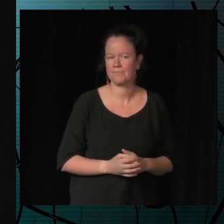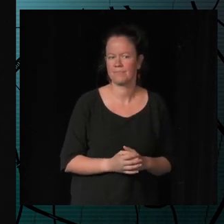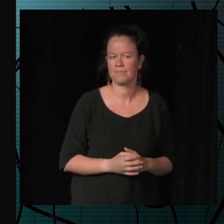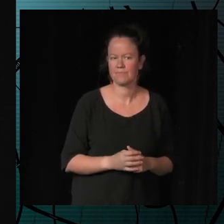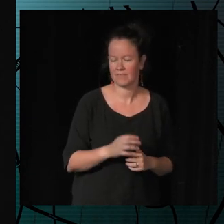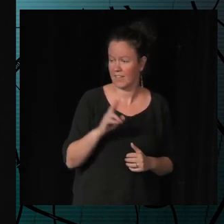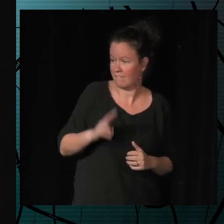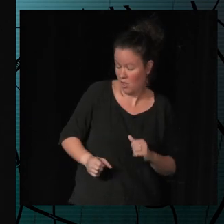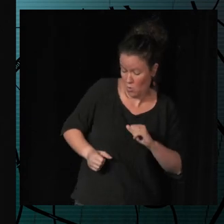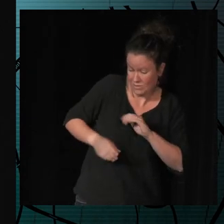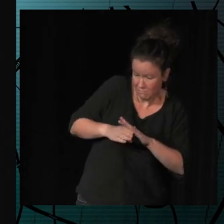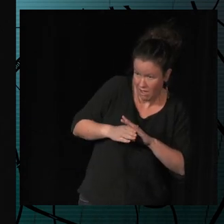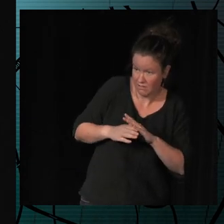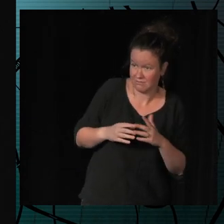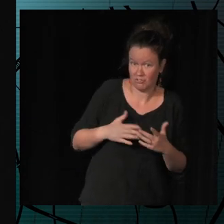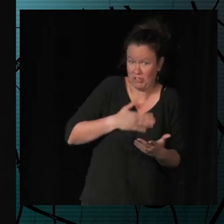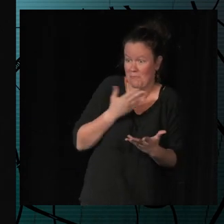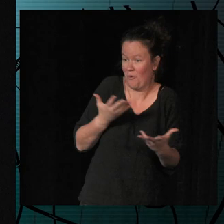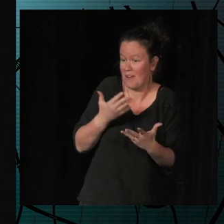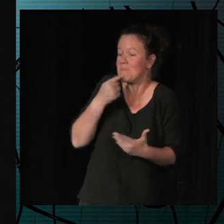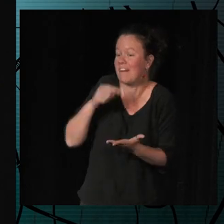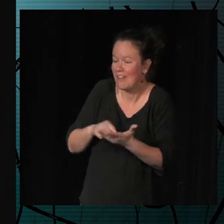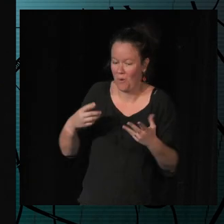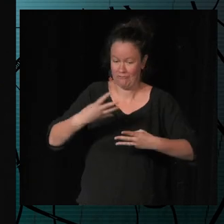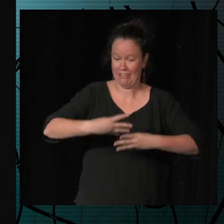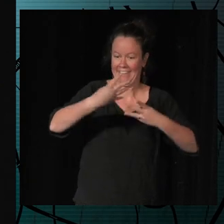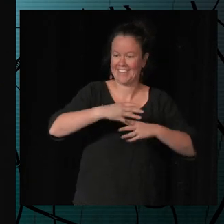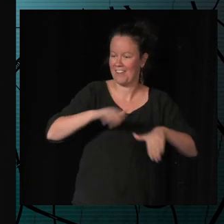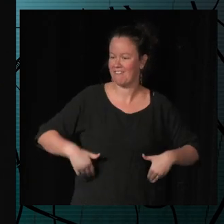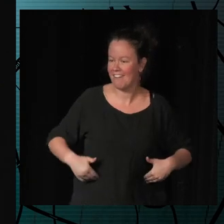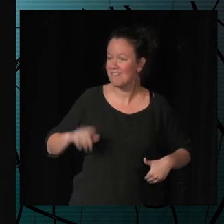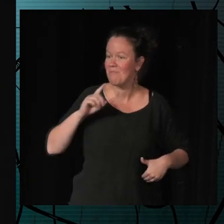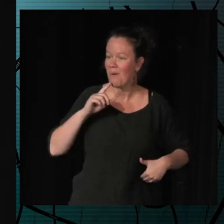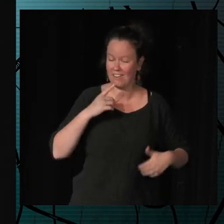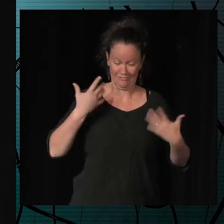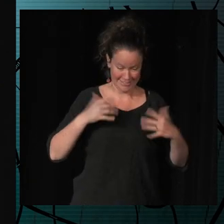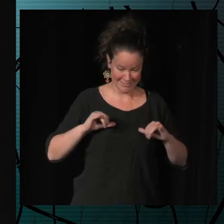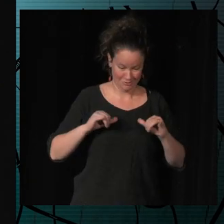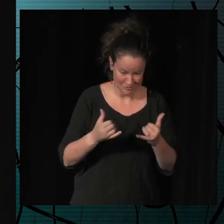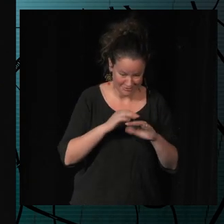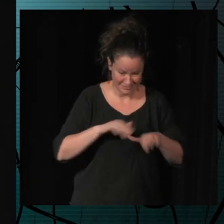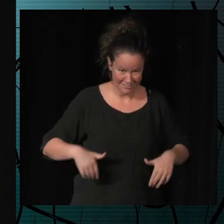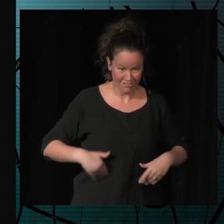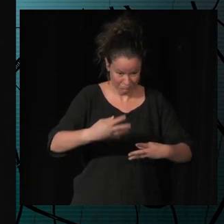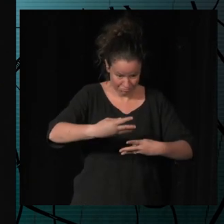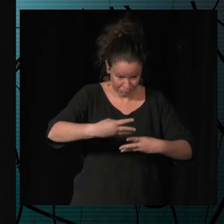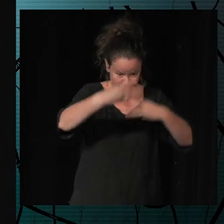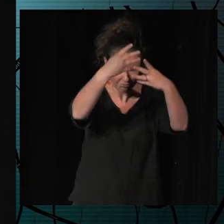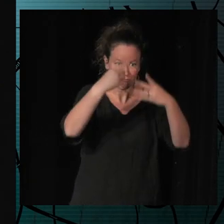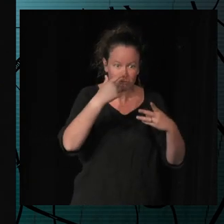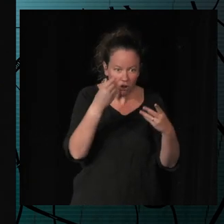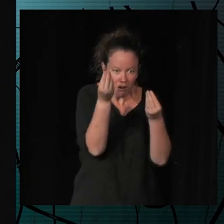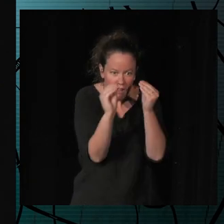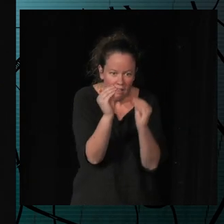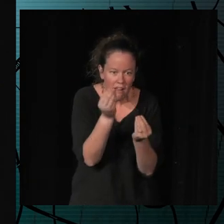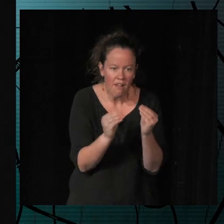m'avait le plus plus dans contrôle qui est le générique de fin où on a juste un travail de texture de mélange de texture pour le générique de fin et qui est